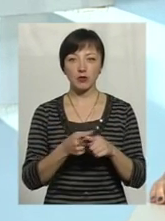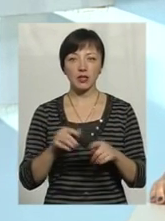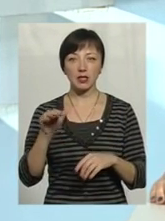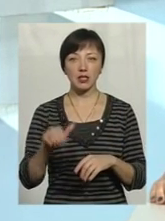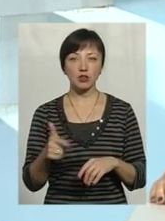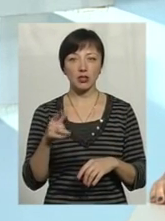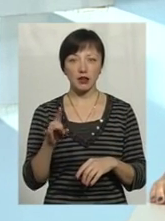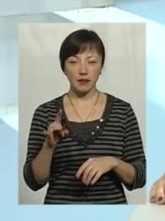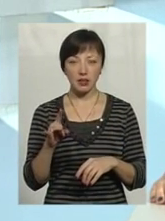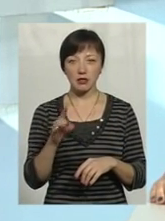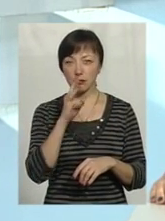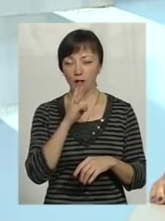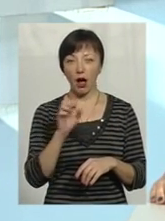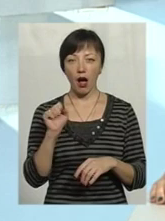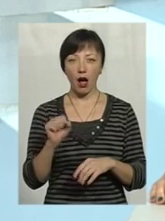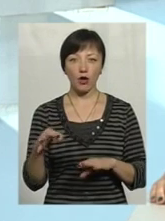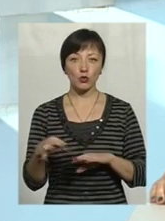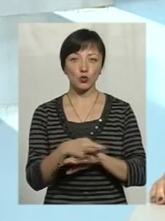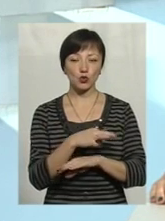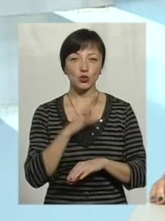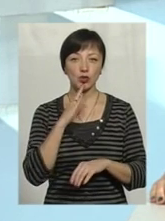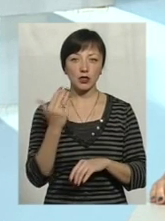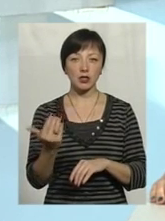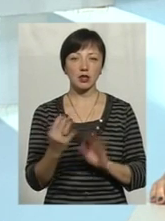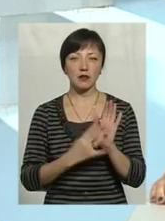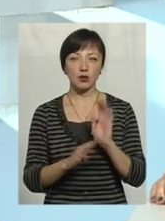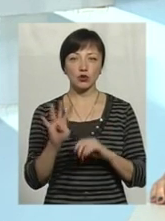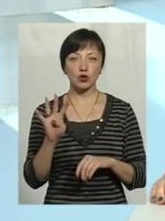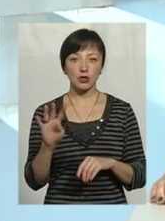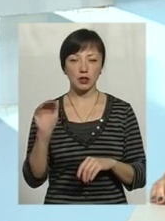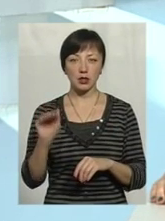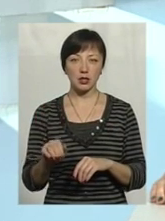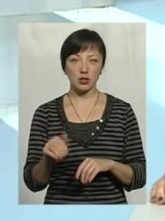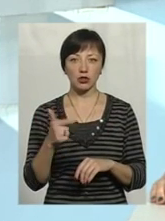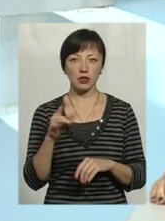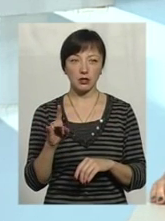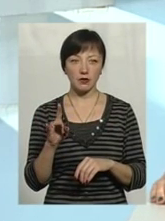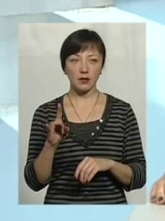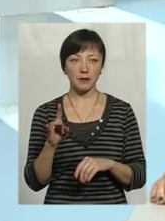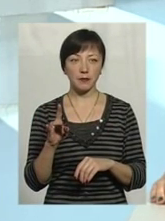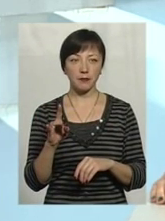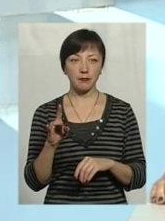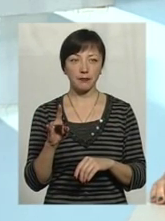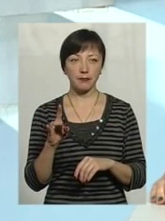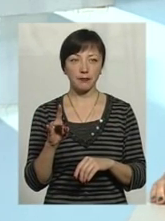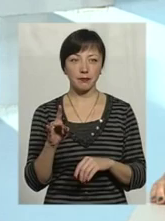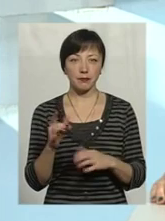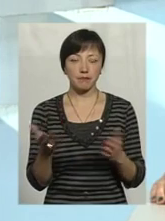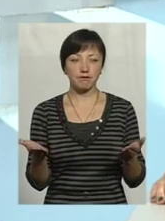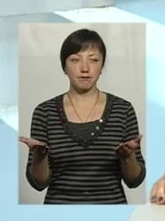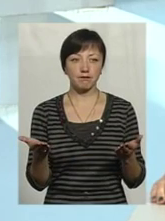тисяч гривень, а дружина задекларувала 94 тисячі гривень,